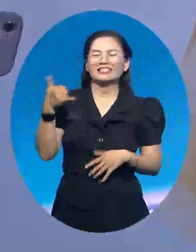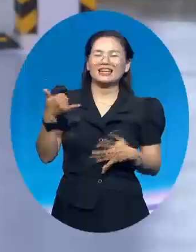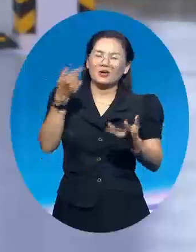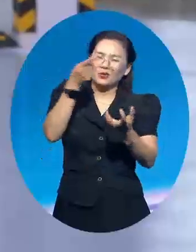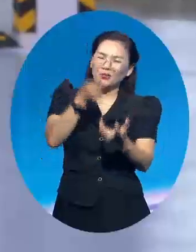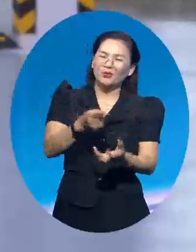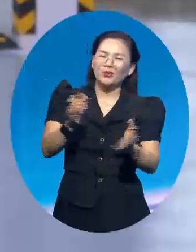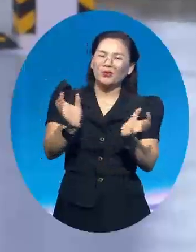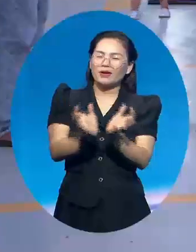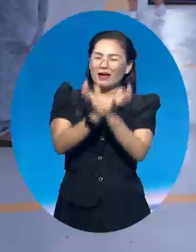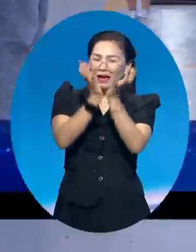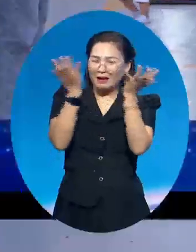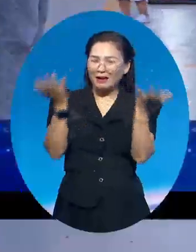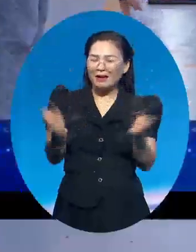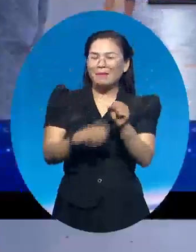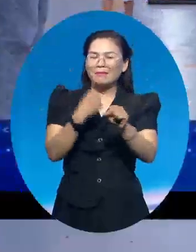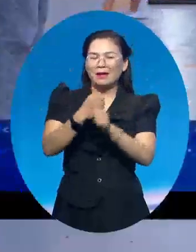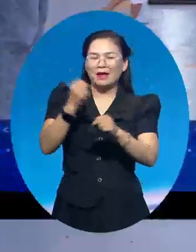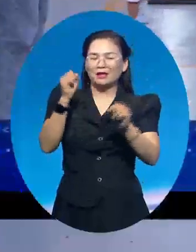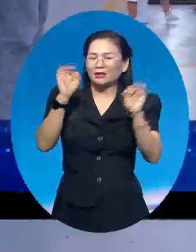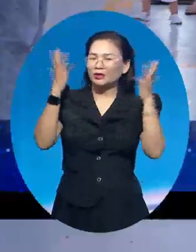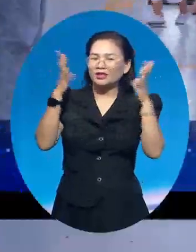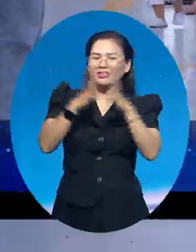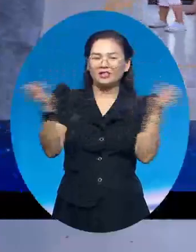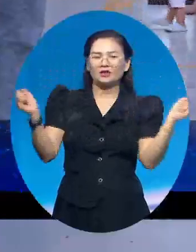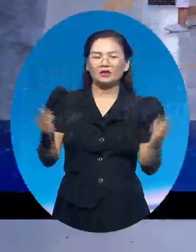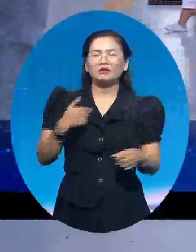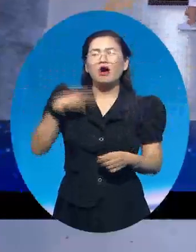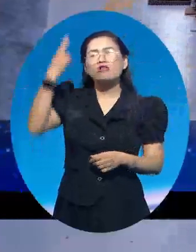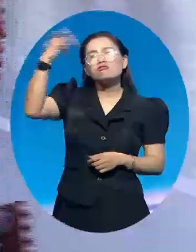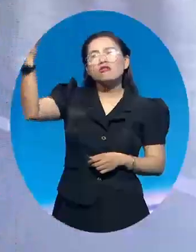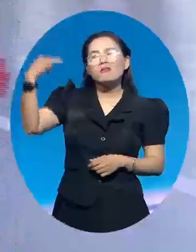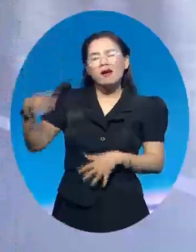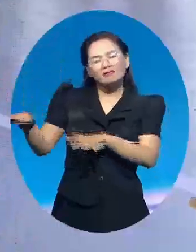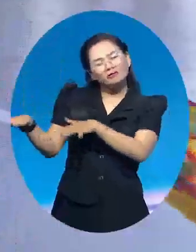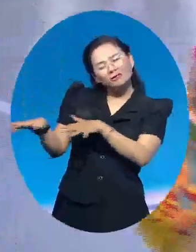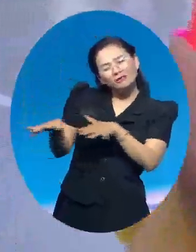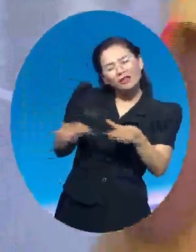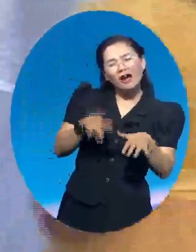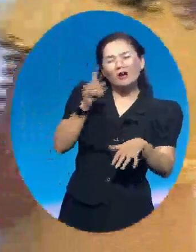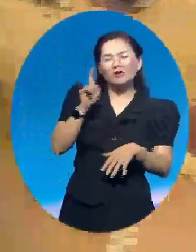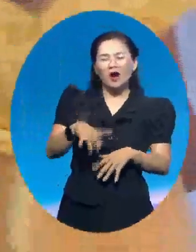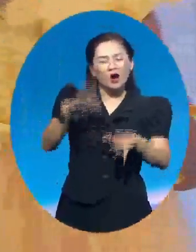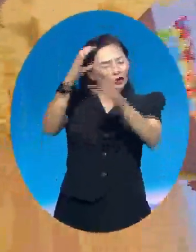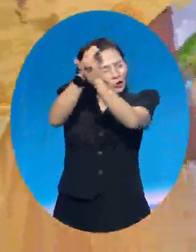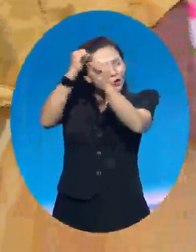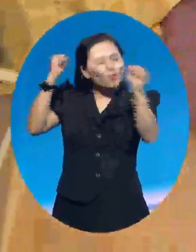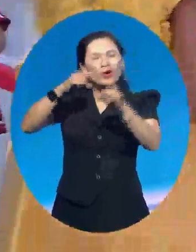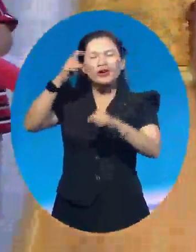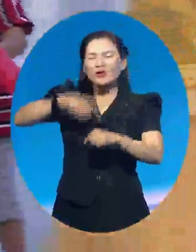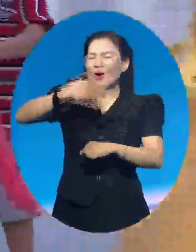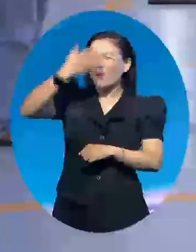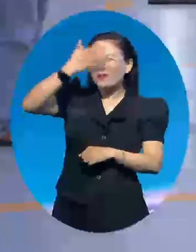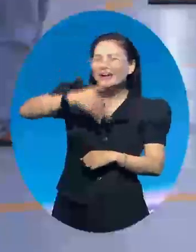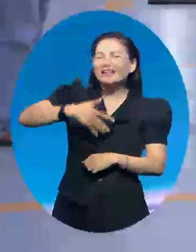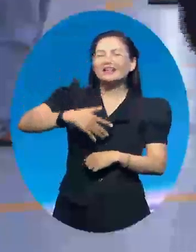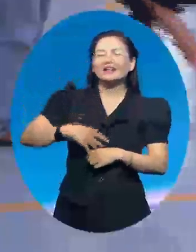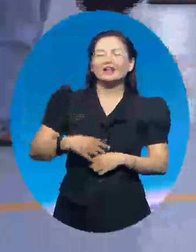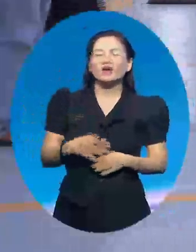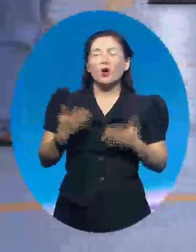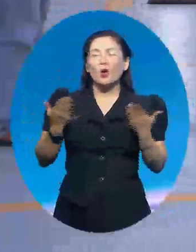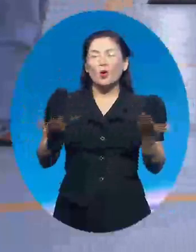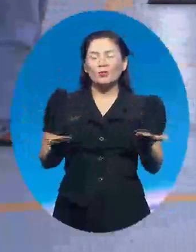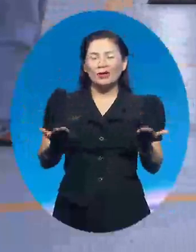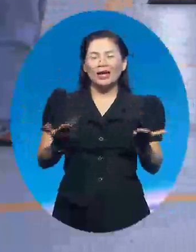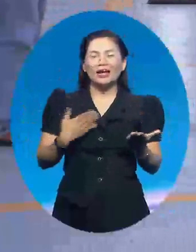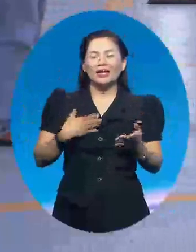vị. Có ước mơ, có chị Hằng, chú Bụi. Dạ vui tại hôm nay